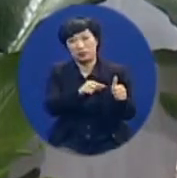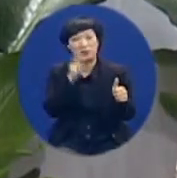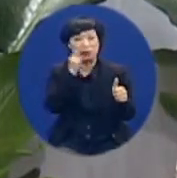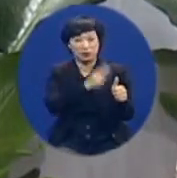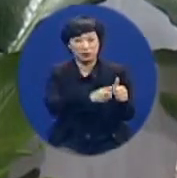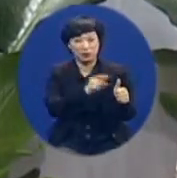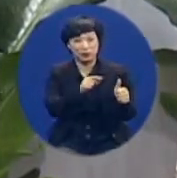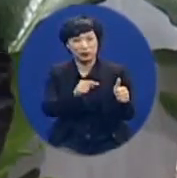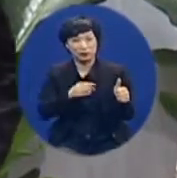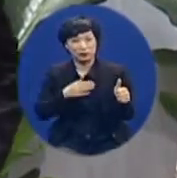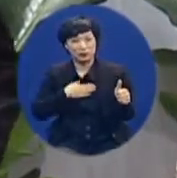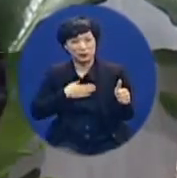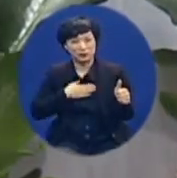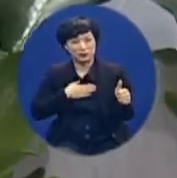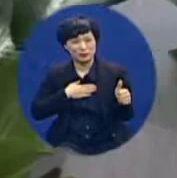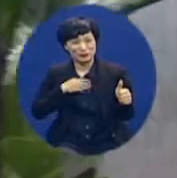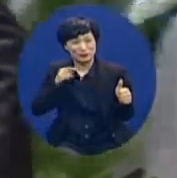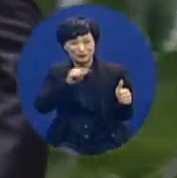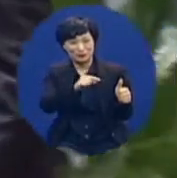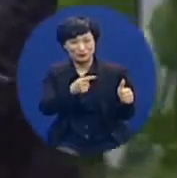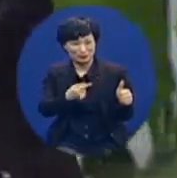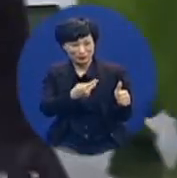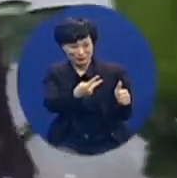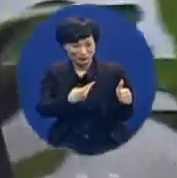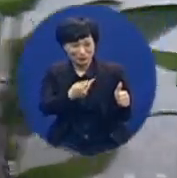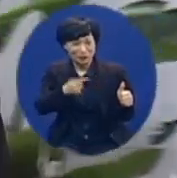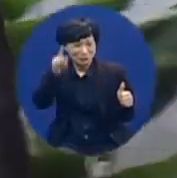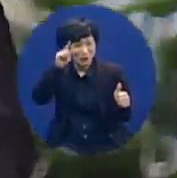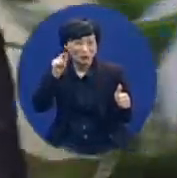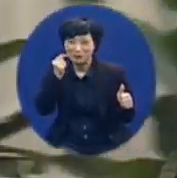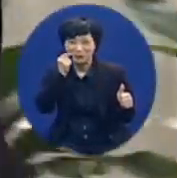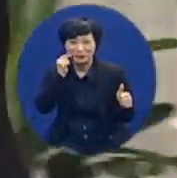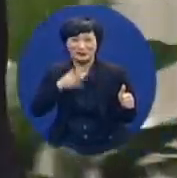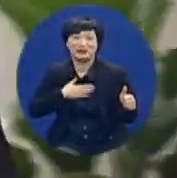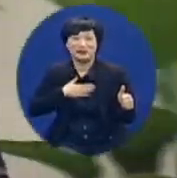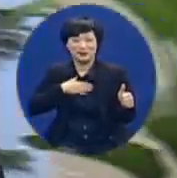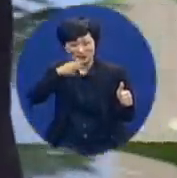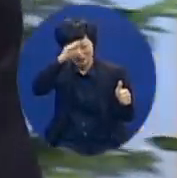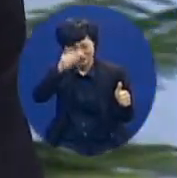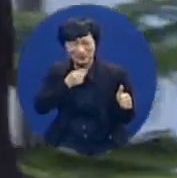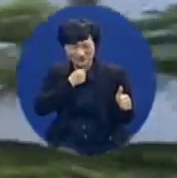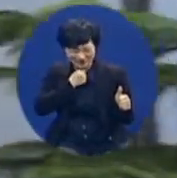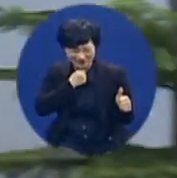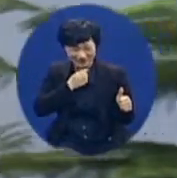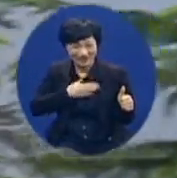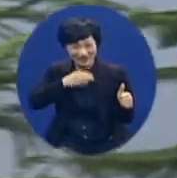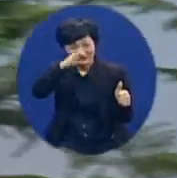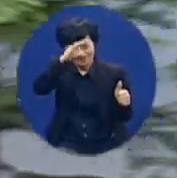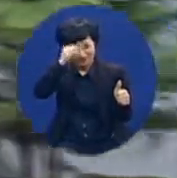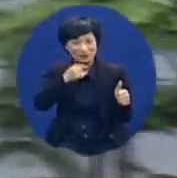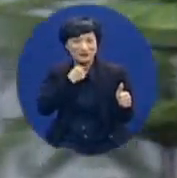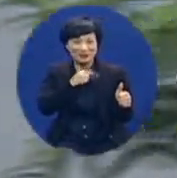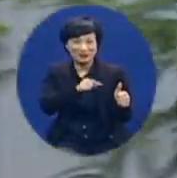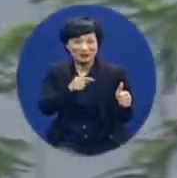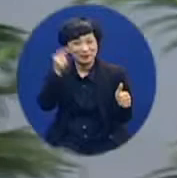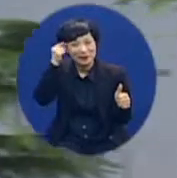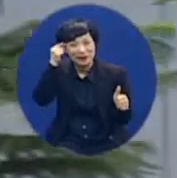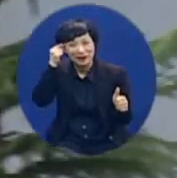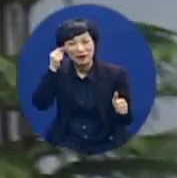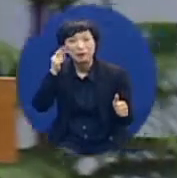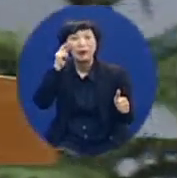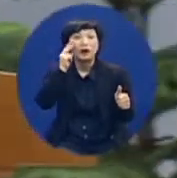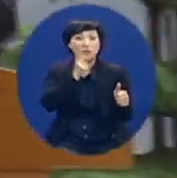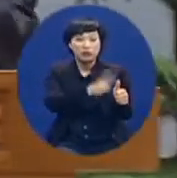나는 그만은 못했지만 그래도 흉내라도 되고 싶어서 그 흉내라도 되고 싶어서 왜